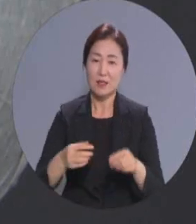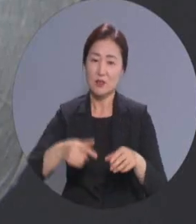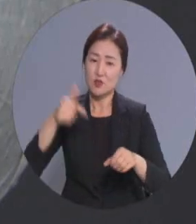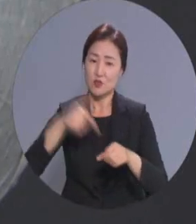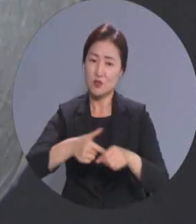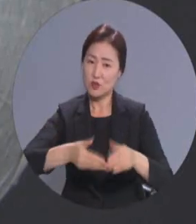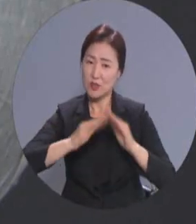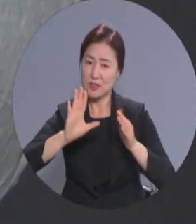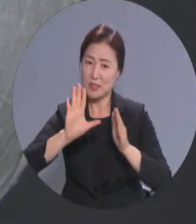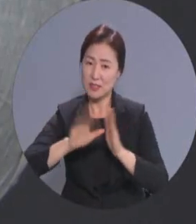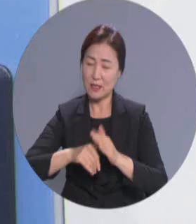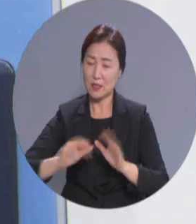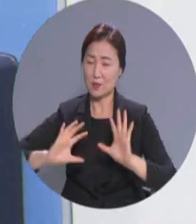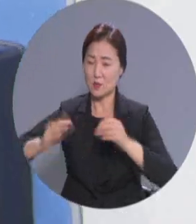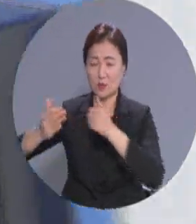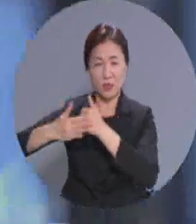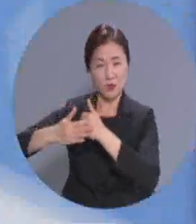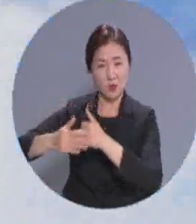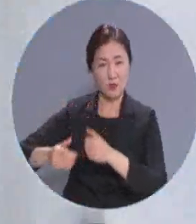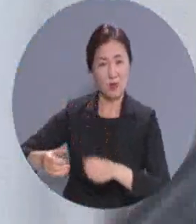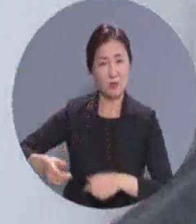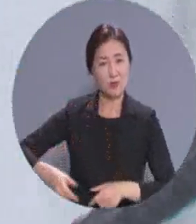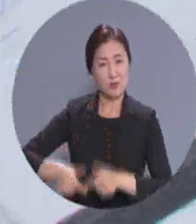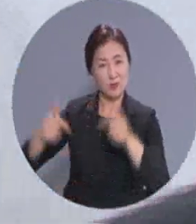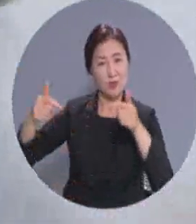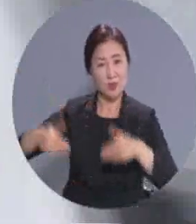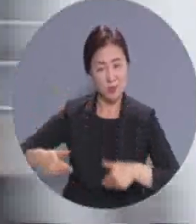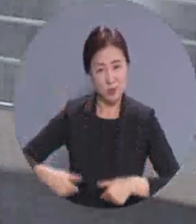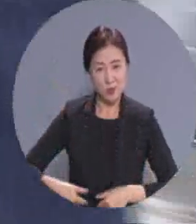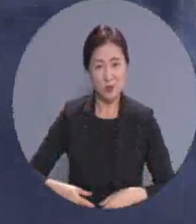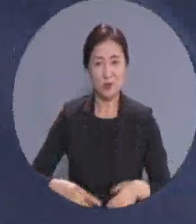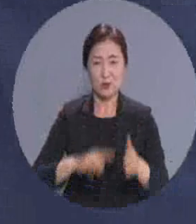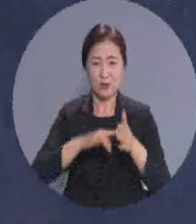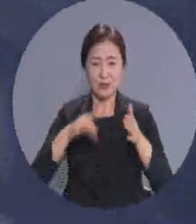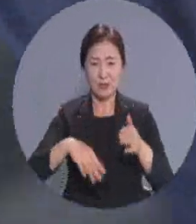시 국비 지원을 확대하고 충전요금 부가세를